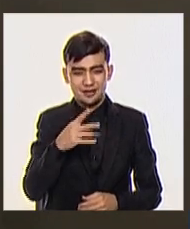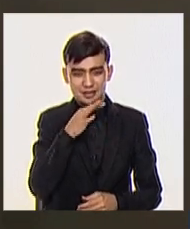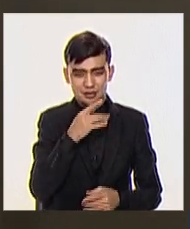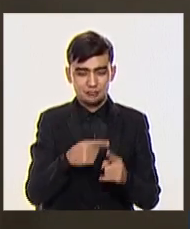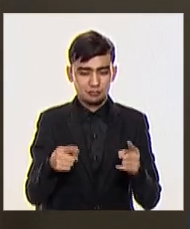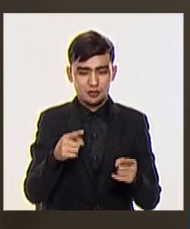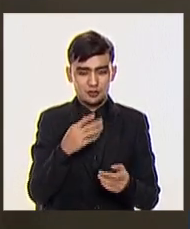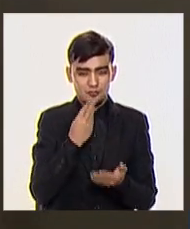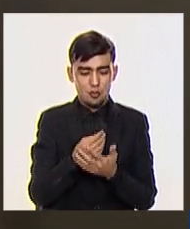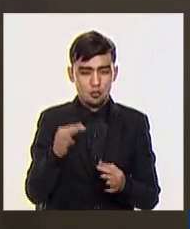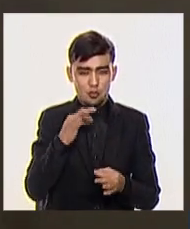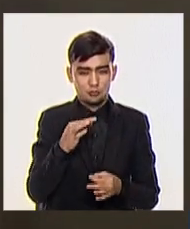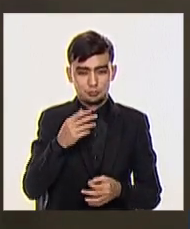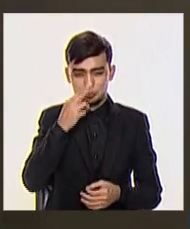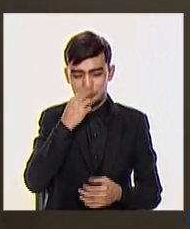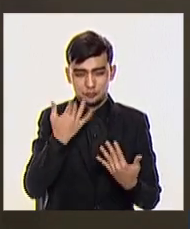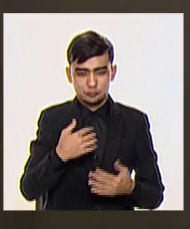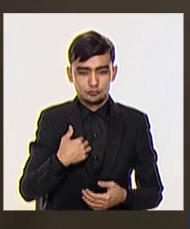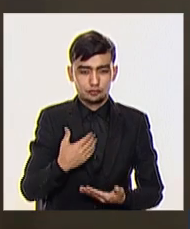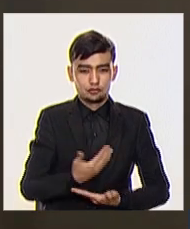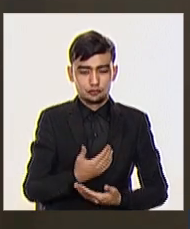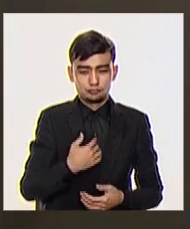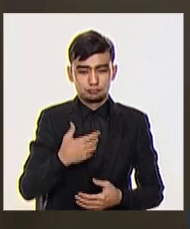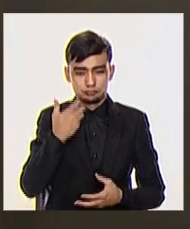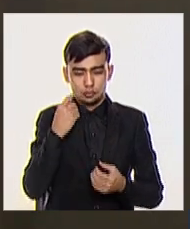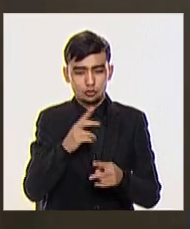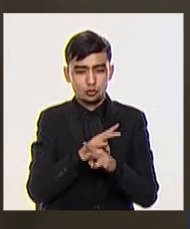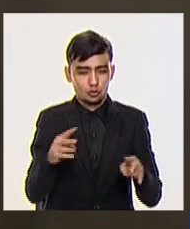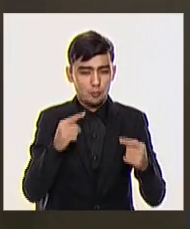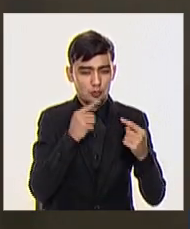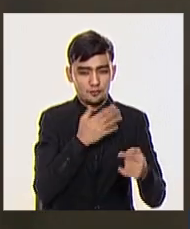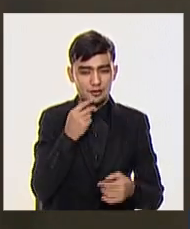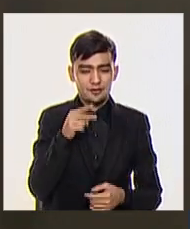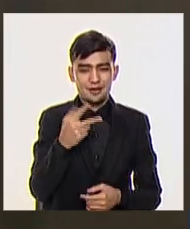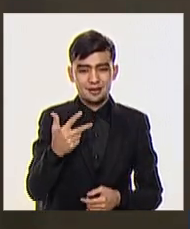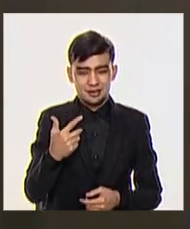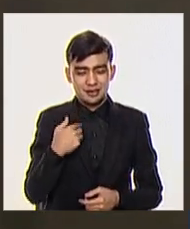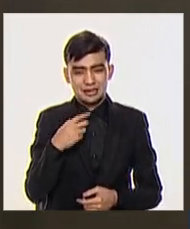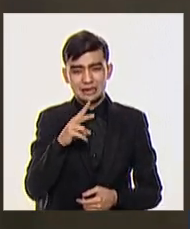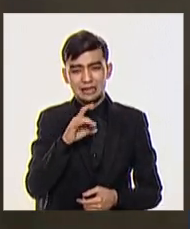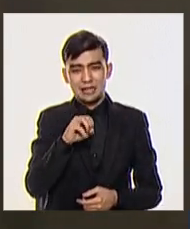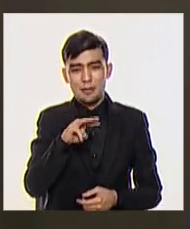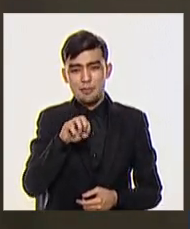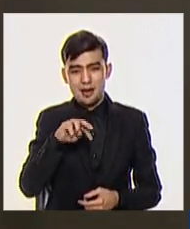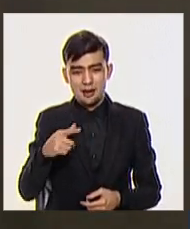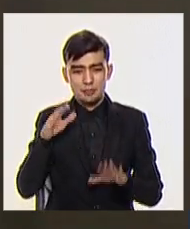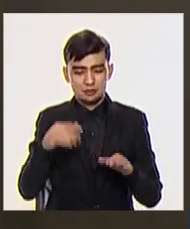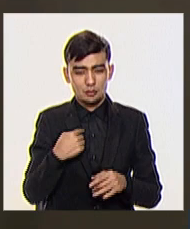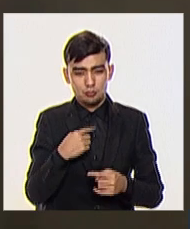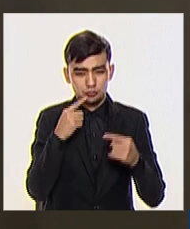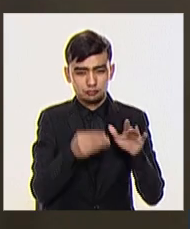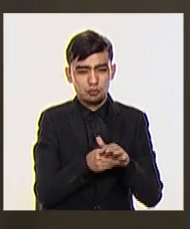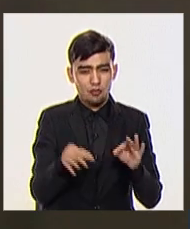өзіне ыңғайлы жағдайда өмір сүріп үйреніп қалған, тіпті оған ешкім қарсы шықпайды. 2003 жылы мен Кремльде коррупцияны айтып қарсыласып едім,